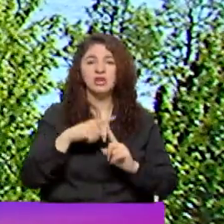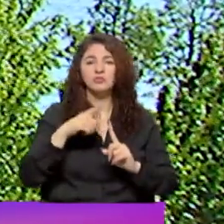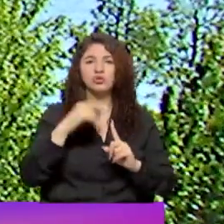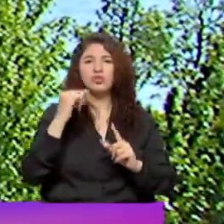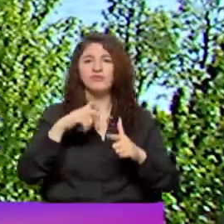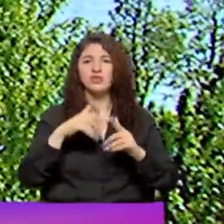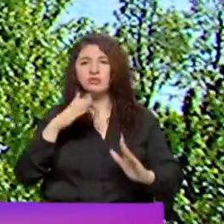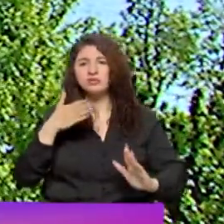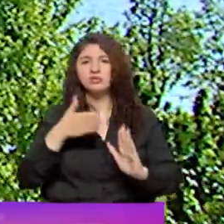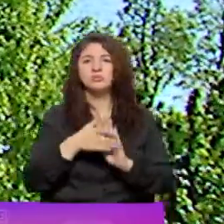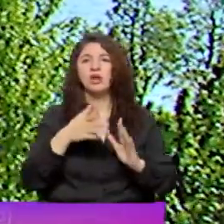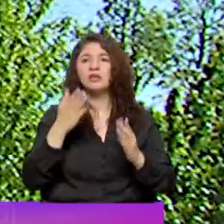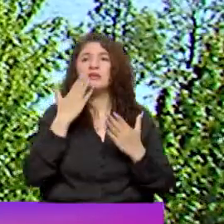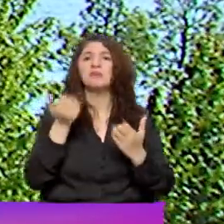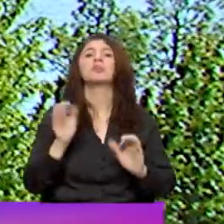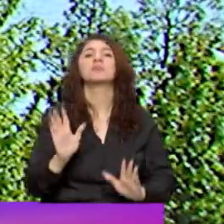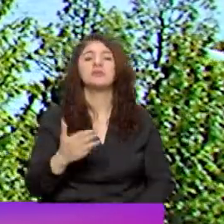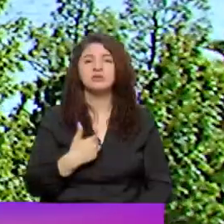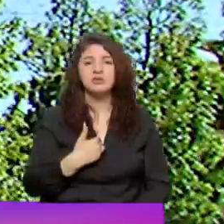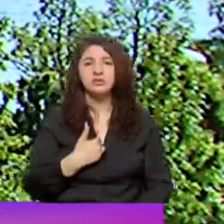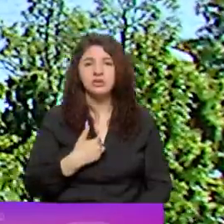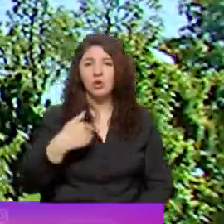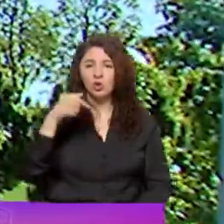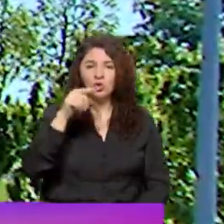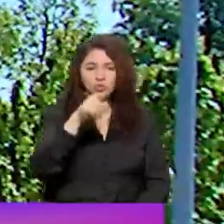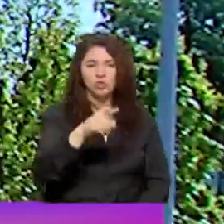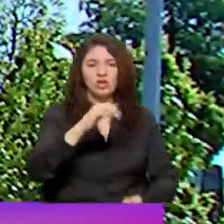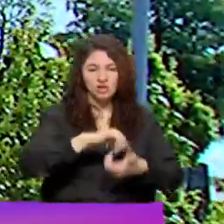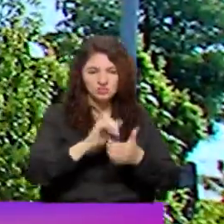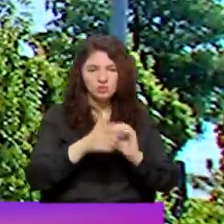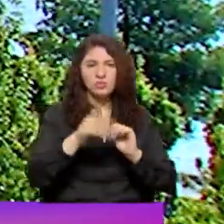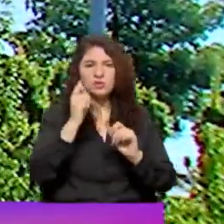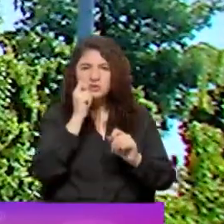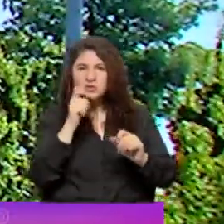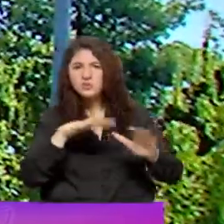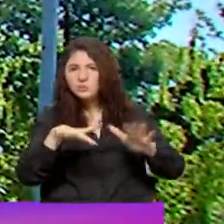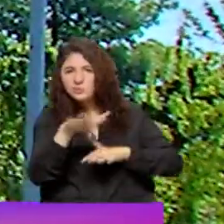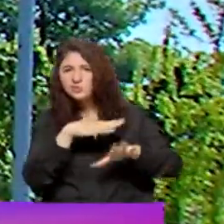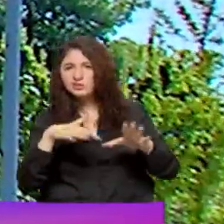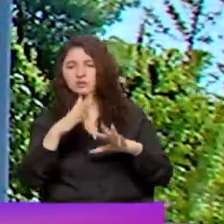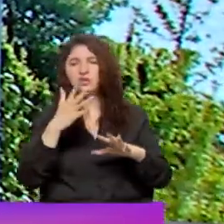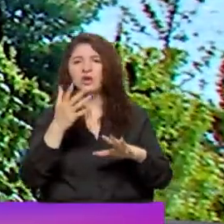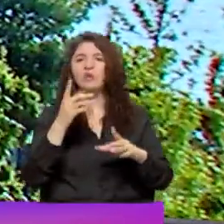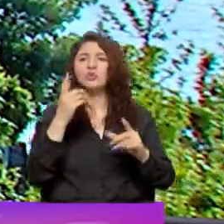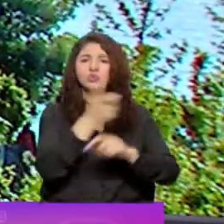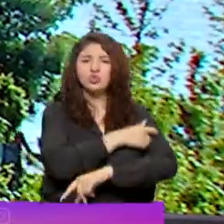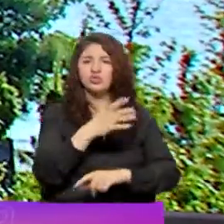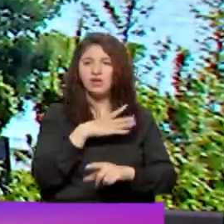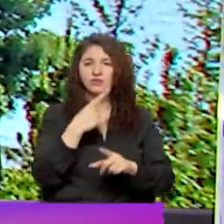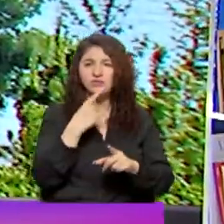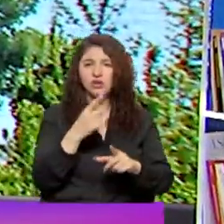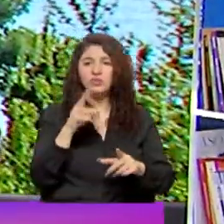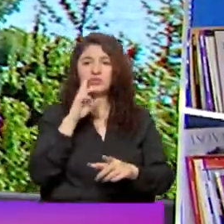Temmuz hain fetö kalkışmasına ders almadık mı şu kadar tarikatın bu kadar cemaatin yurtları var diyor en